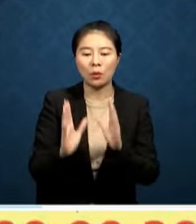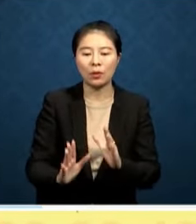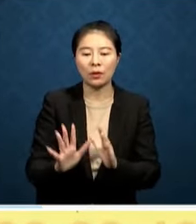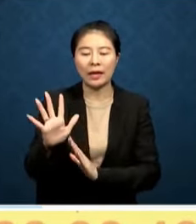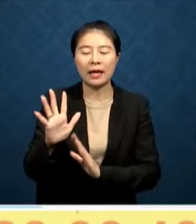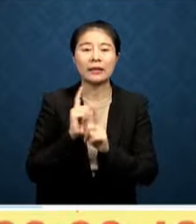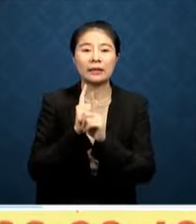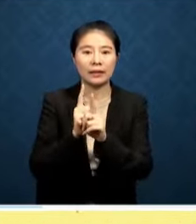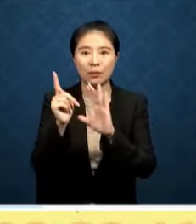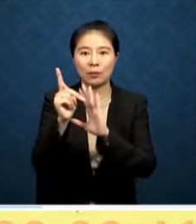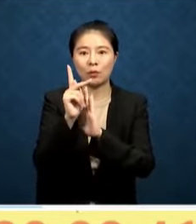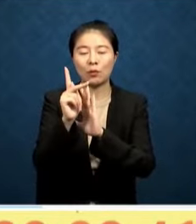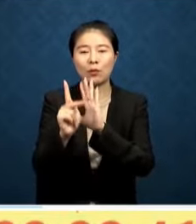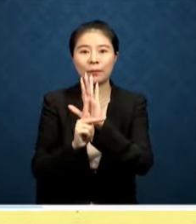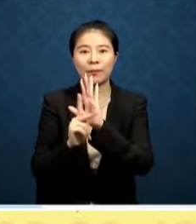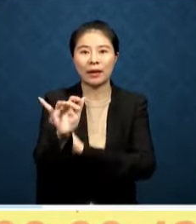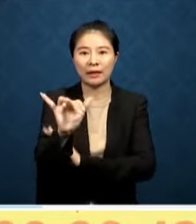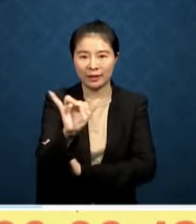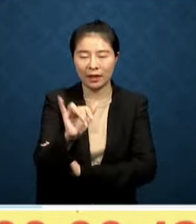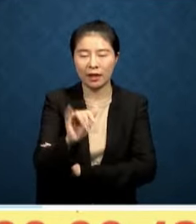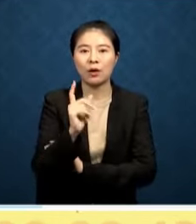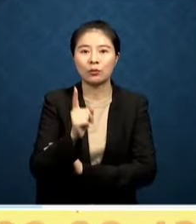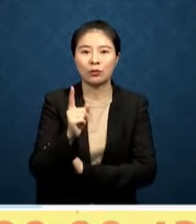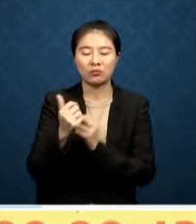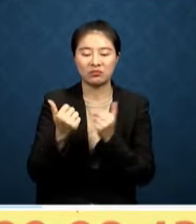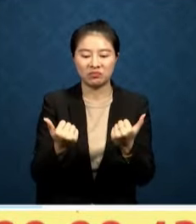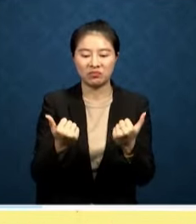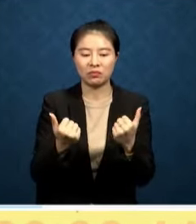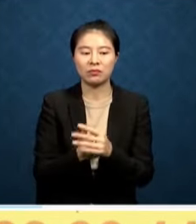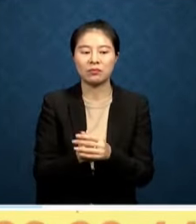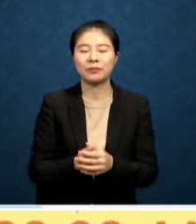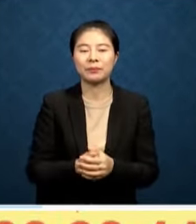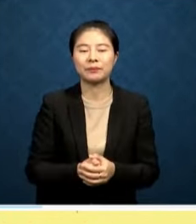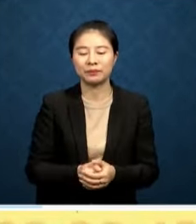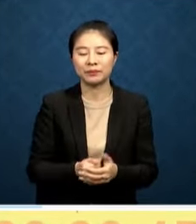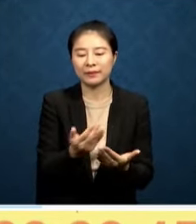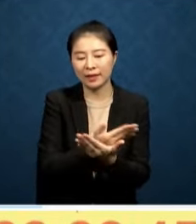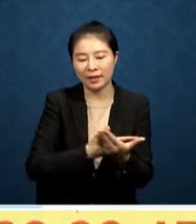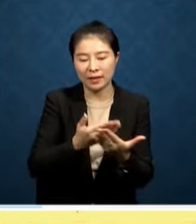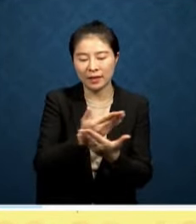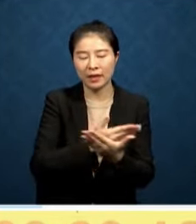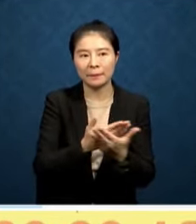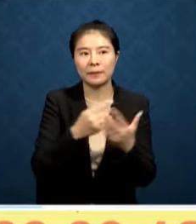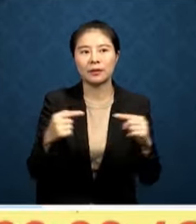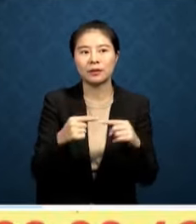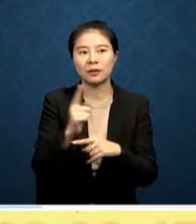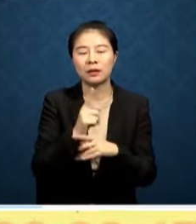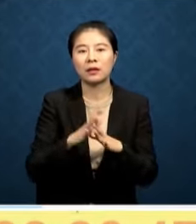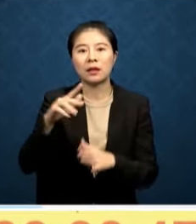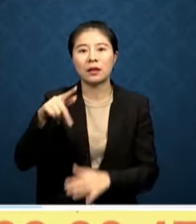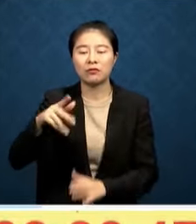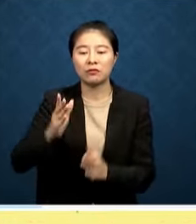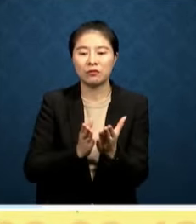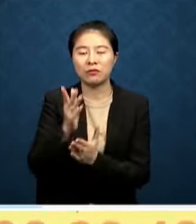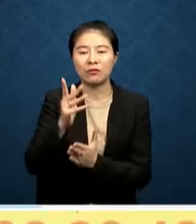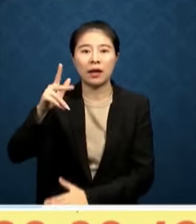ายซึ่งตรงนี้ตัวผมเองก็คงจะต้องนำสิ่งเหล่านี้เข้าไปหารือในกฤษฎีกา